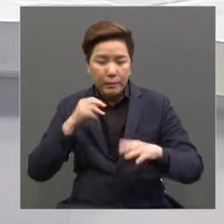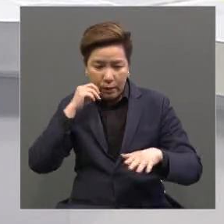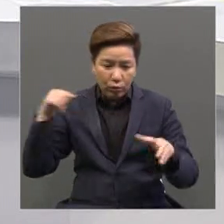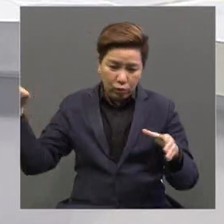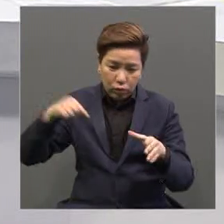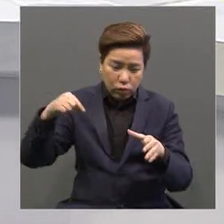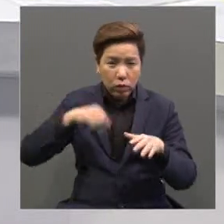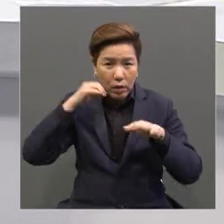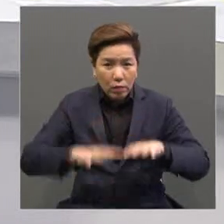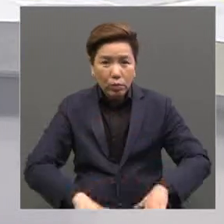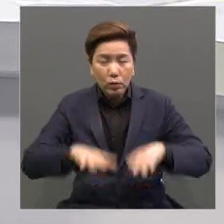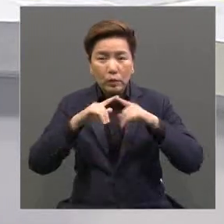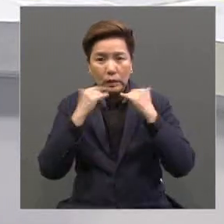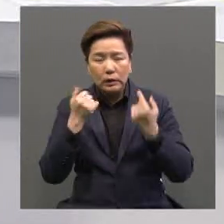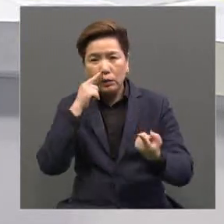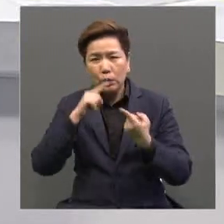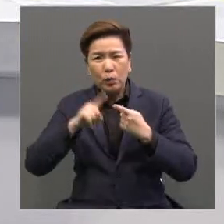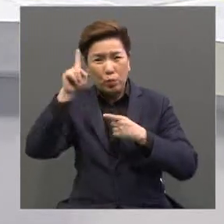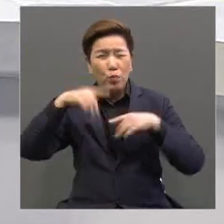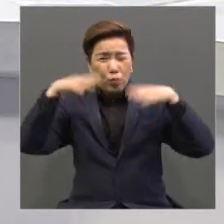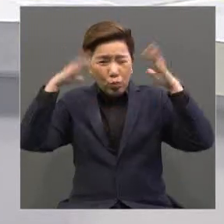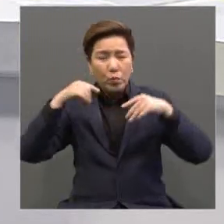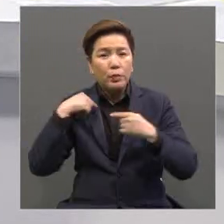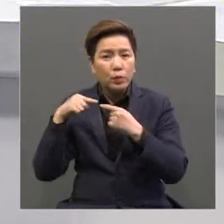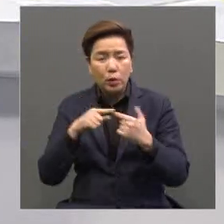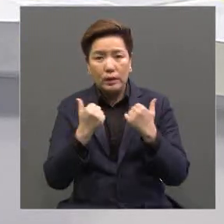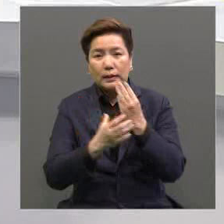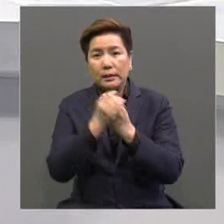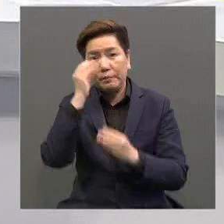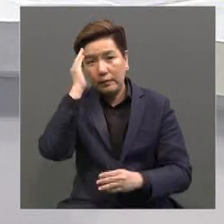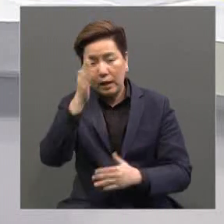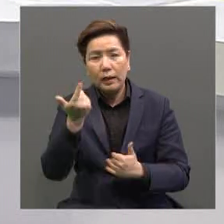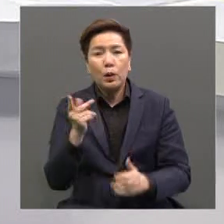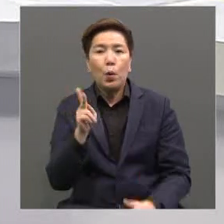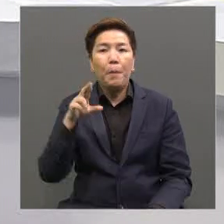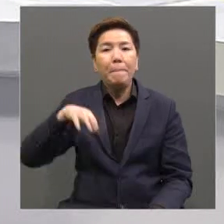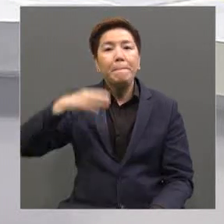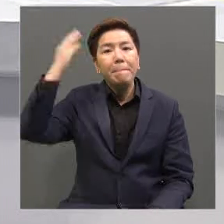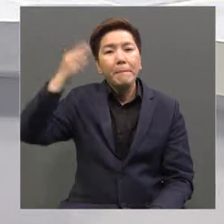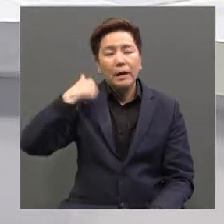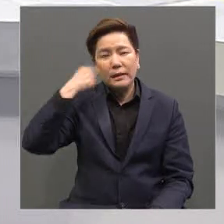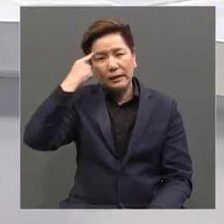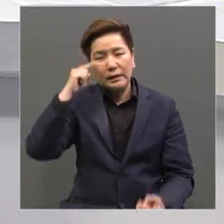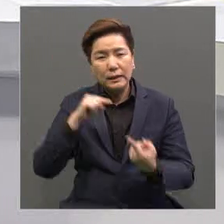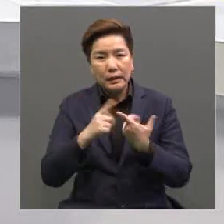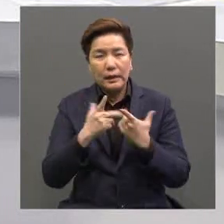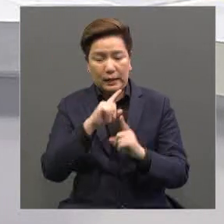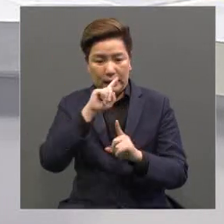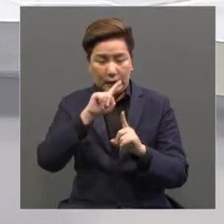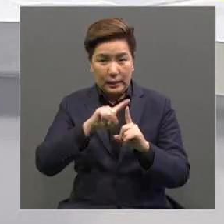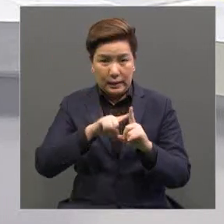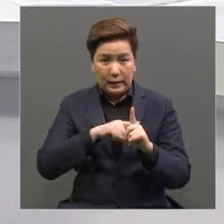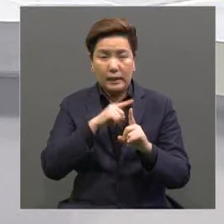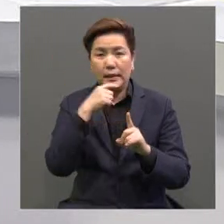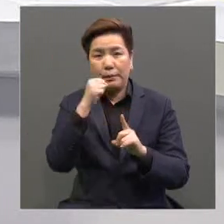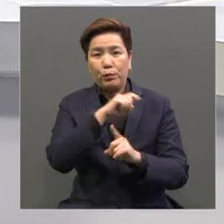ที่จะเติมลงมาด้วยเพราะว่าระยะนี้เนี่ยยังมีฝนที่ตกหนักอยู่ในสัปดาห์หน้านะครับทางกรมอุตุนิยมวิทยาเองก็คาดการณ์นะครับตั้งแต่วันที่ 3